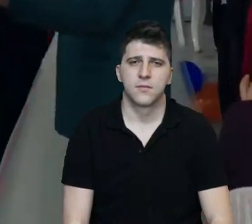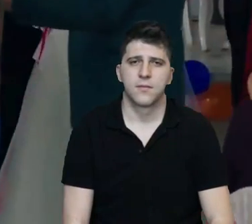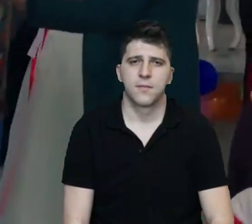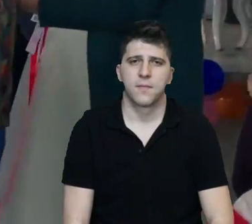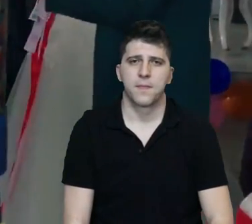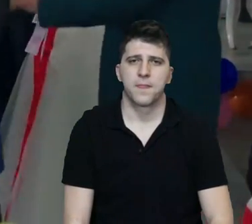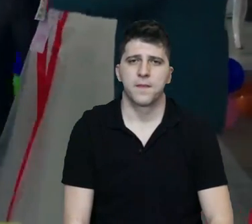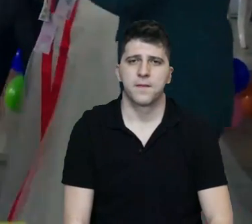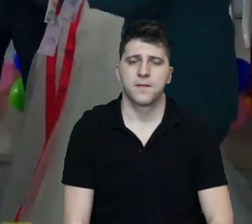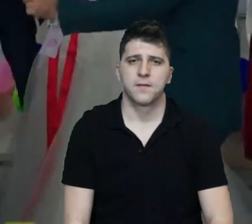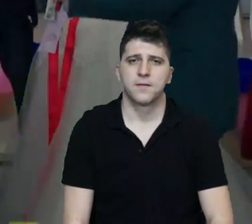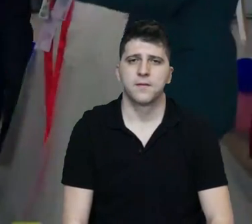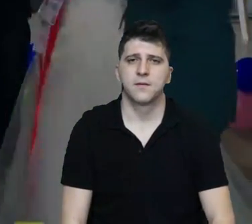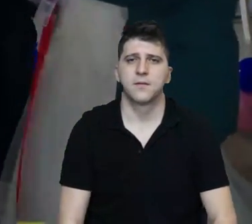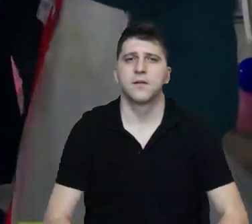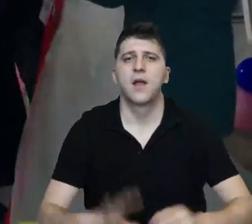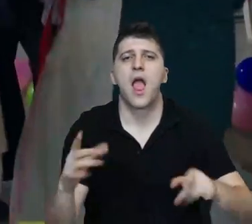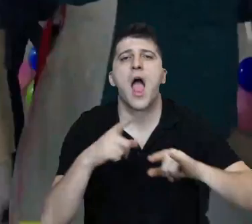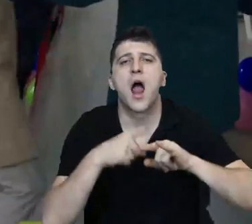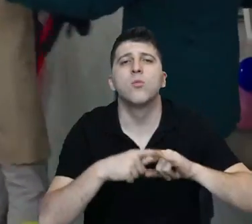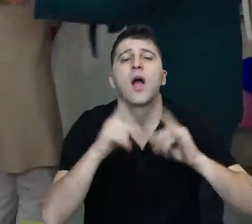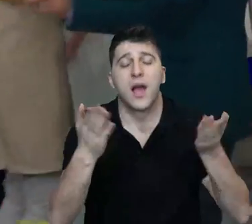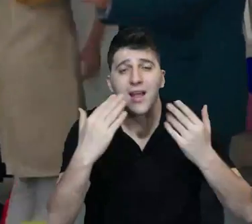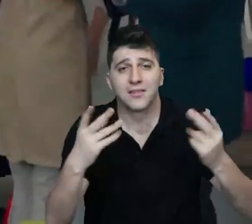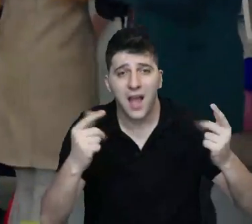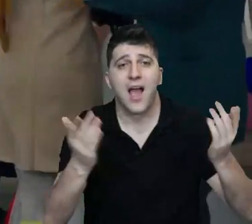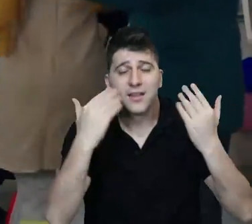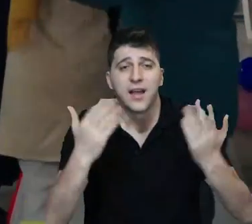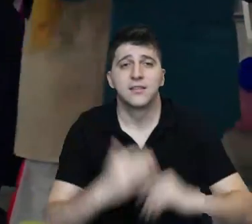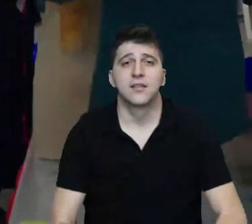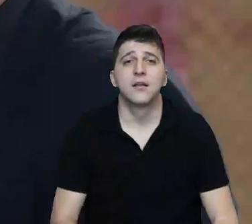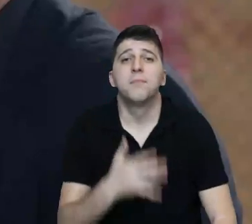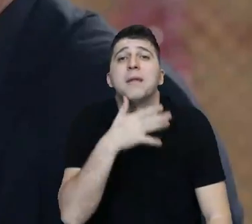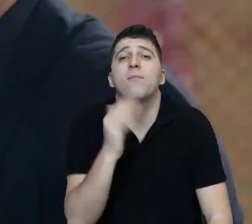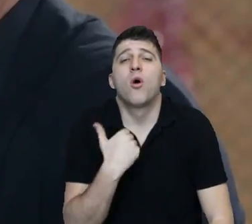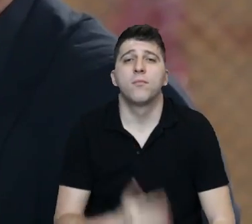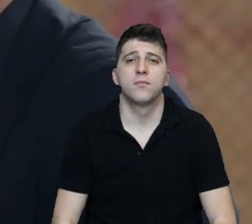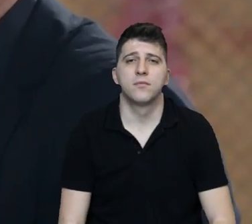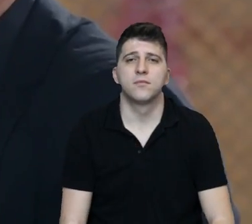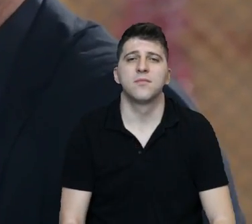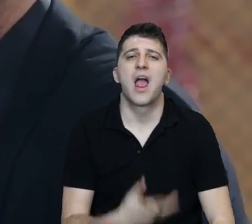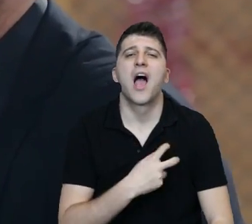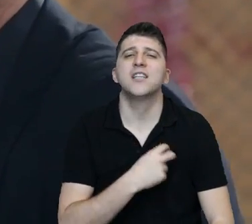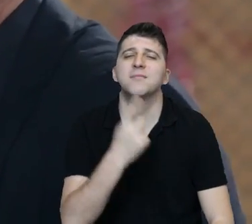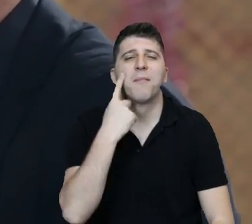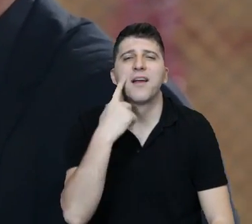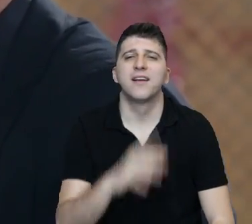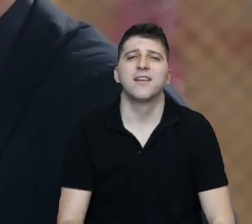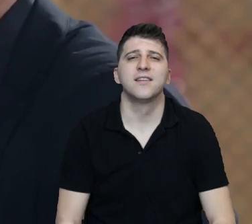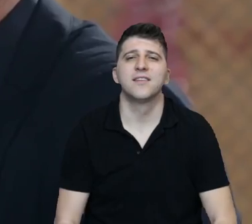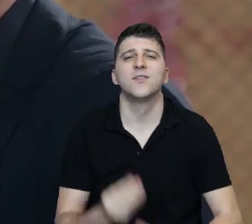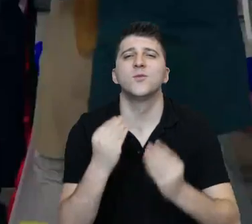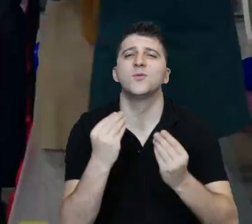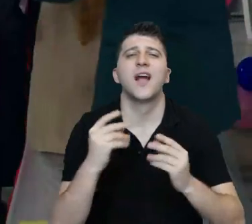Oynuyor, ne yanına gitti. Ya Helmut öyle olur mu Helmut? Hadi, hadi, hadi, hadi, hadi. Börte çiğneme bak be. Nasıl da